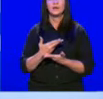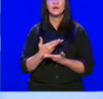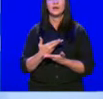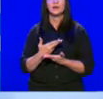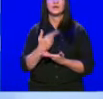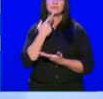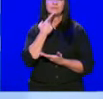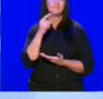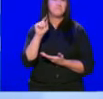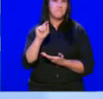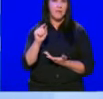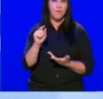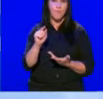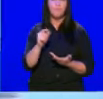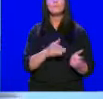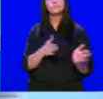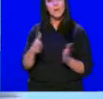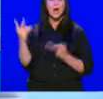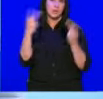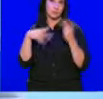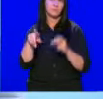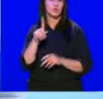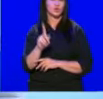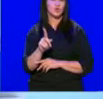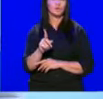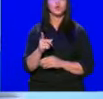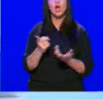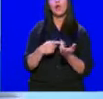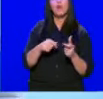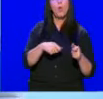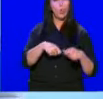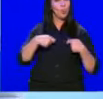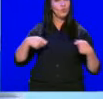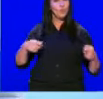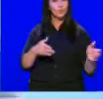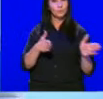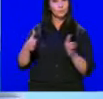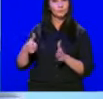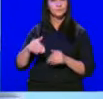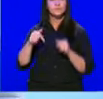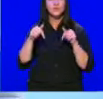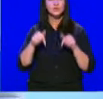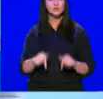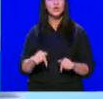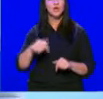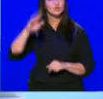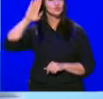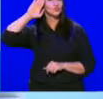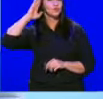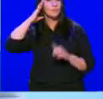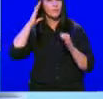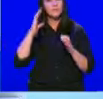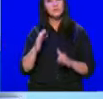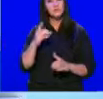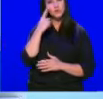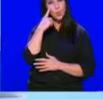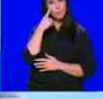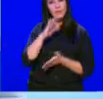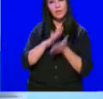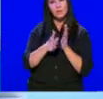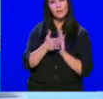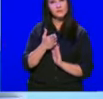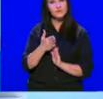екзистенц минимум, както се казва? Разбира се, че може. Разбира се, че може. Колко дълго? Настоящото служебно правителство се опитва да